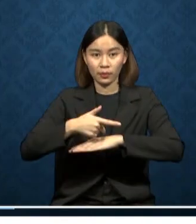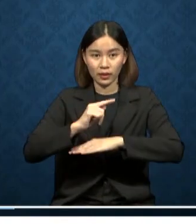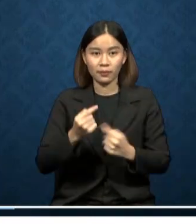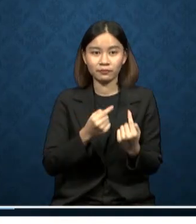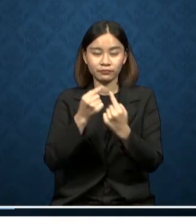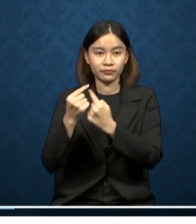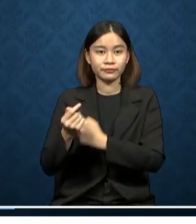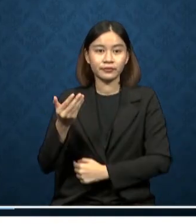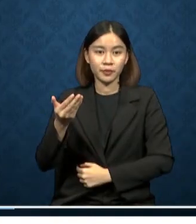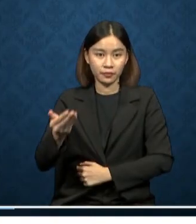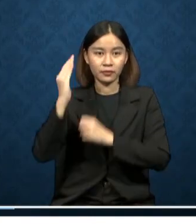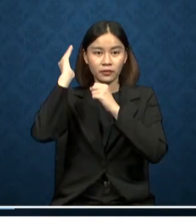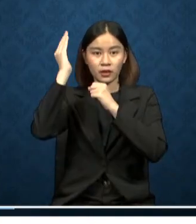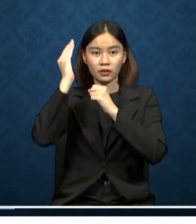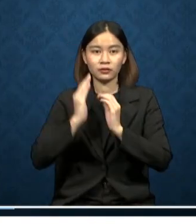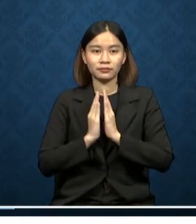พิชานวัฒน์ได้กุณานำเสนอขอบคุณท่านประธานครับ